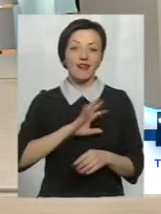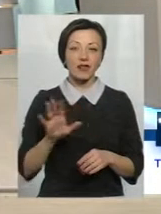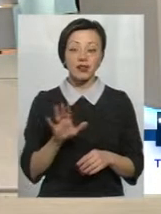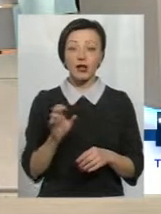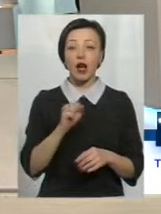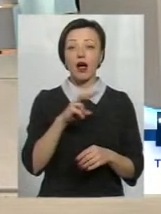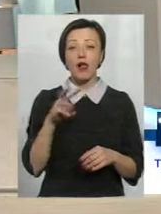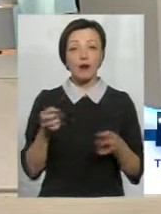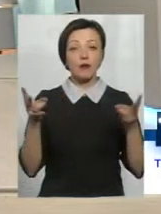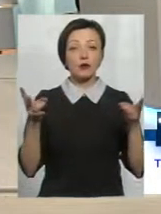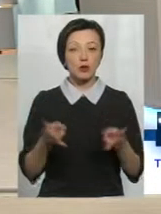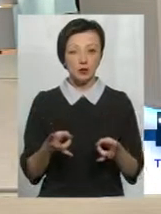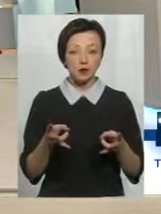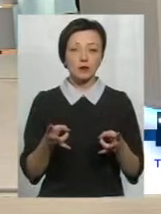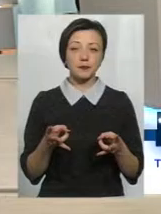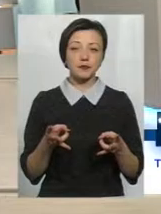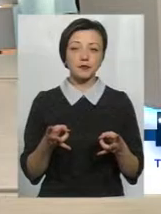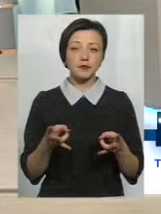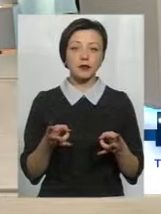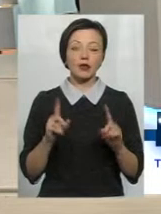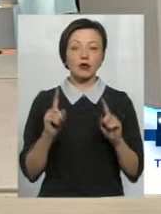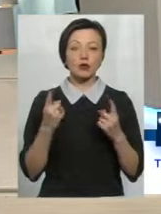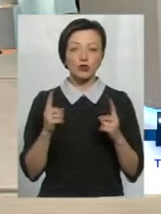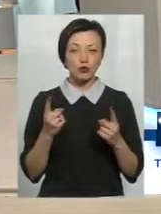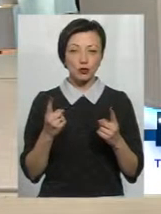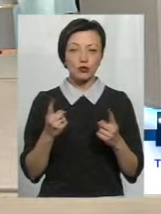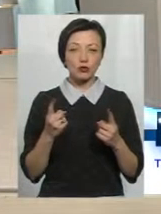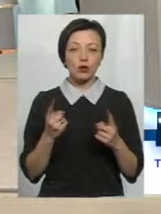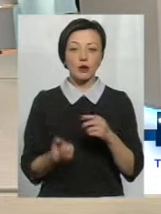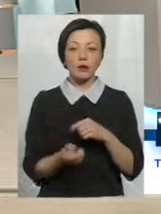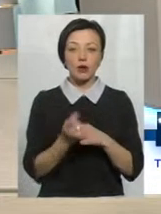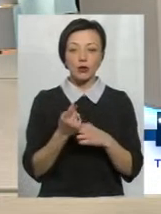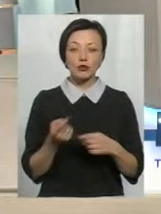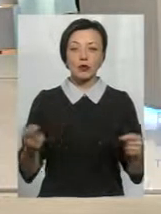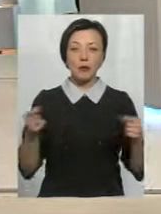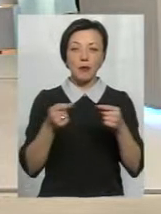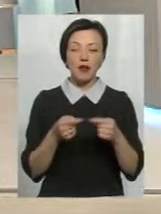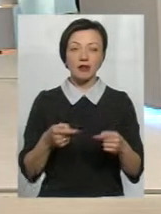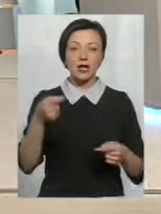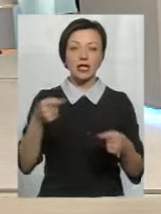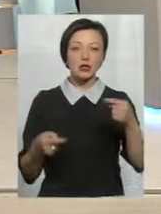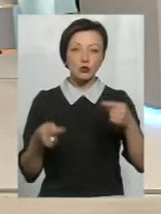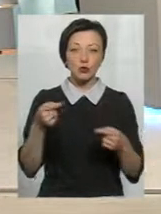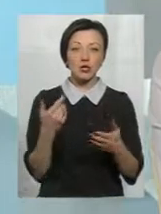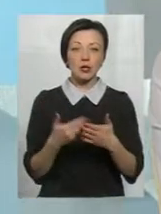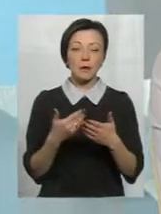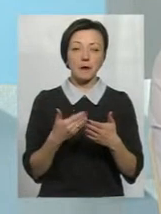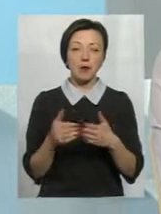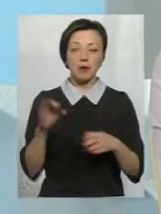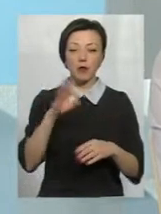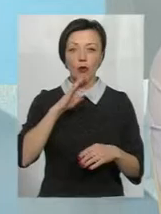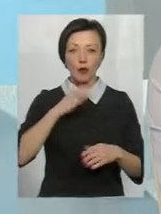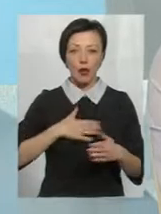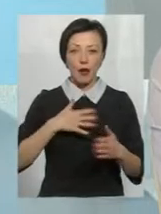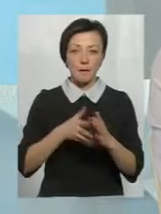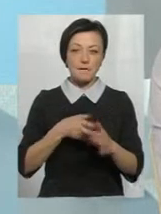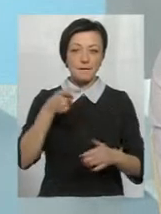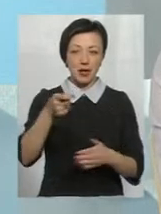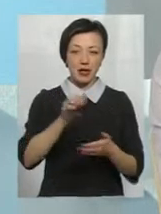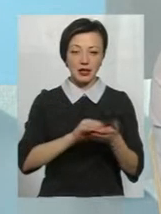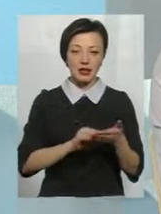вони потрібні. Вони потрібні, тому що вони породжують певну дискусію. І, наприклад, щодо моєї петиції, багато